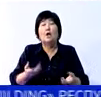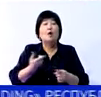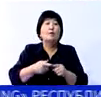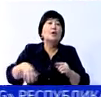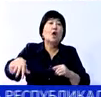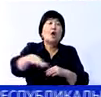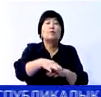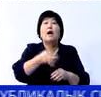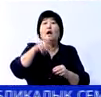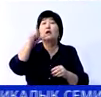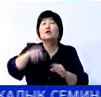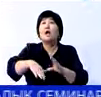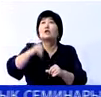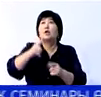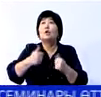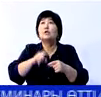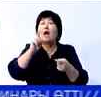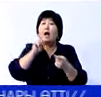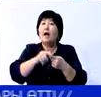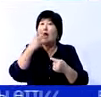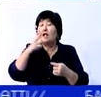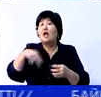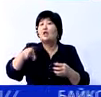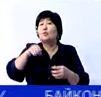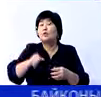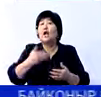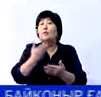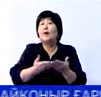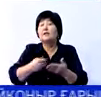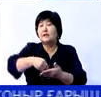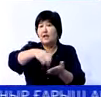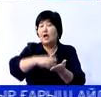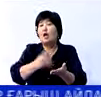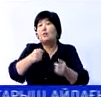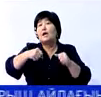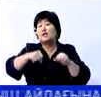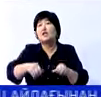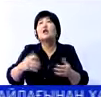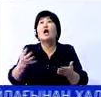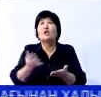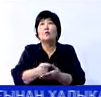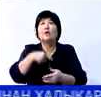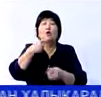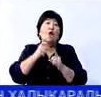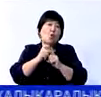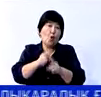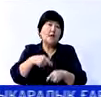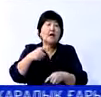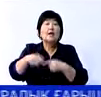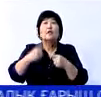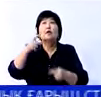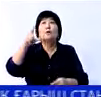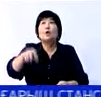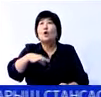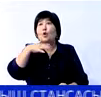аумақ халық қалаулысының сайлау округіне қарамаса да депутат мәселені қаперге алып, бір шешімін табатыны туралы уәде етті. Ендігі бір тұрғын